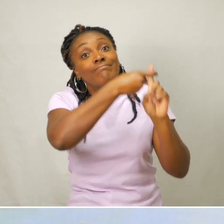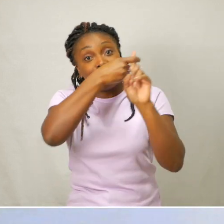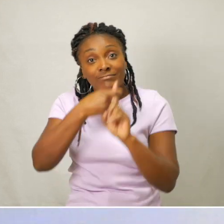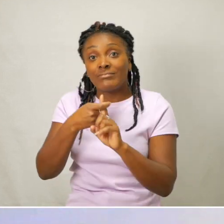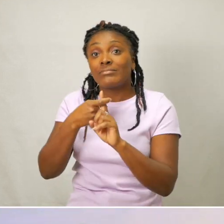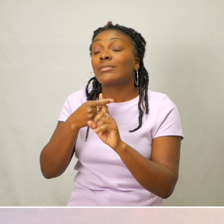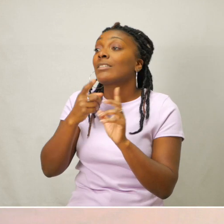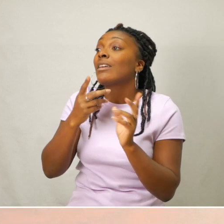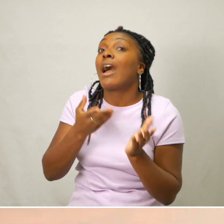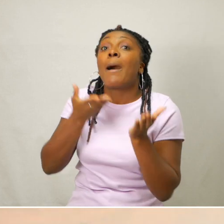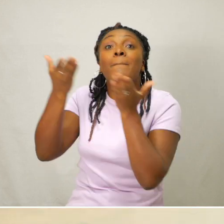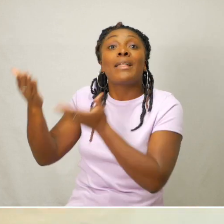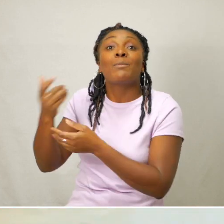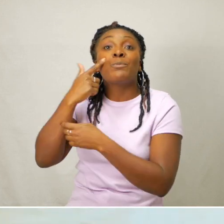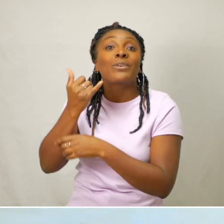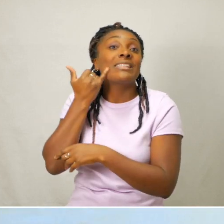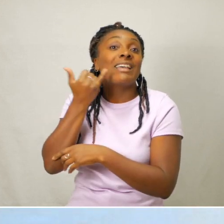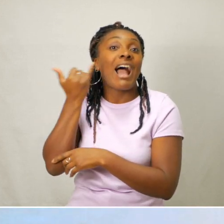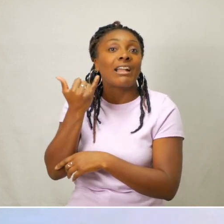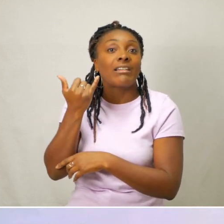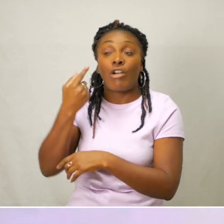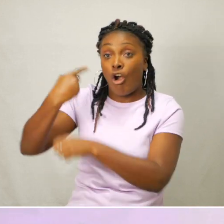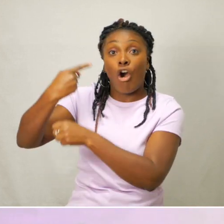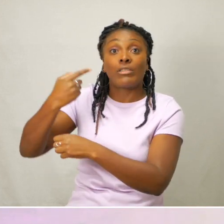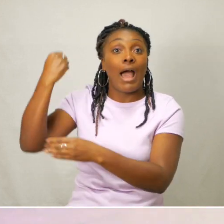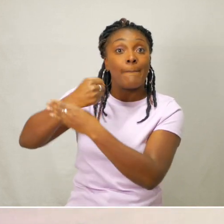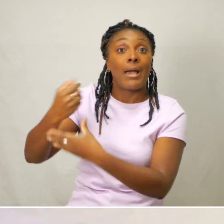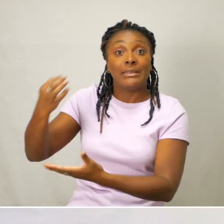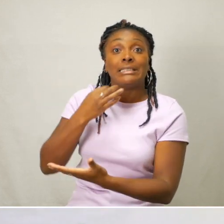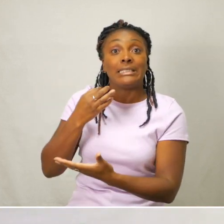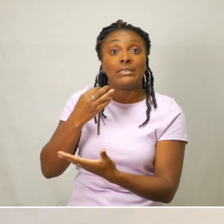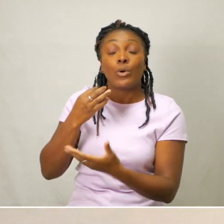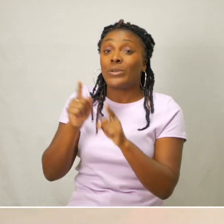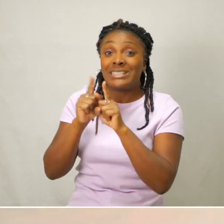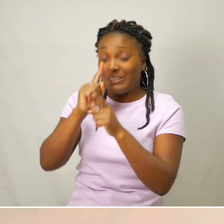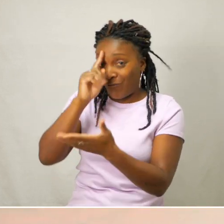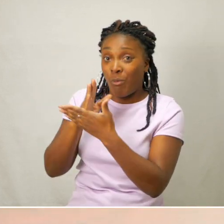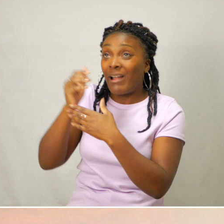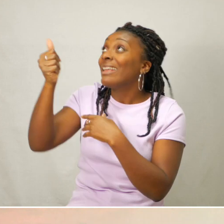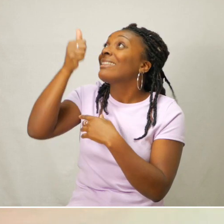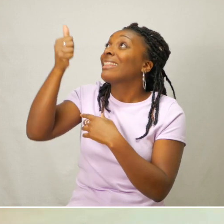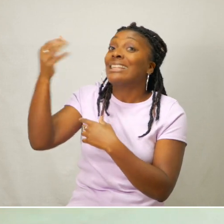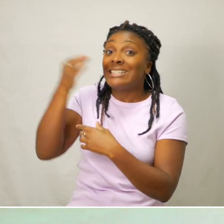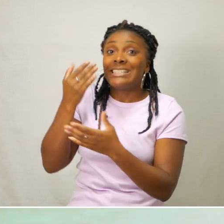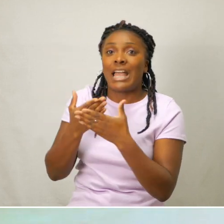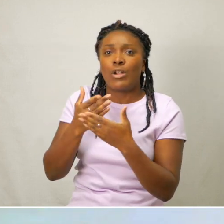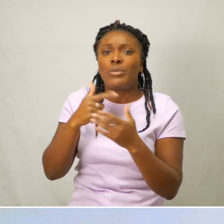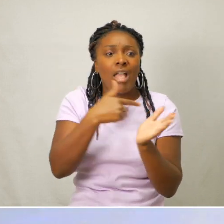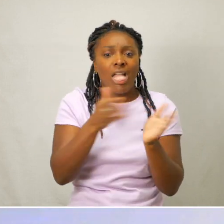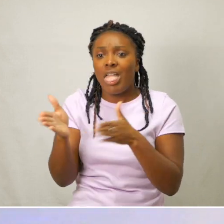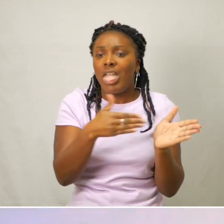vers Isaac. Il a reçu cet ordre, il a cette foi dans la direction de l'Éternel depuis le départ. Il ne change pas de cap. C'est un